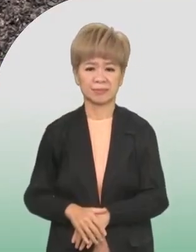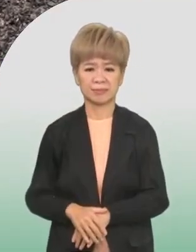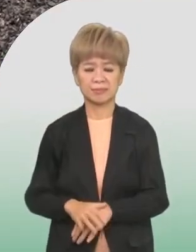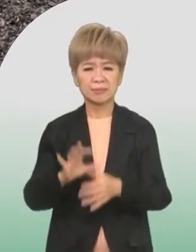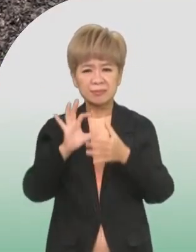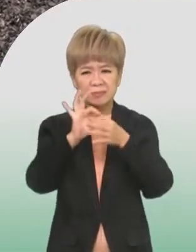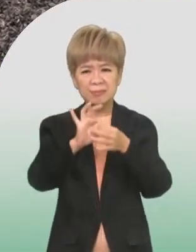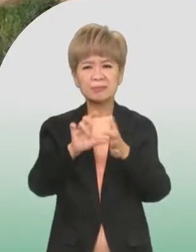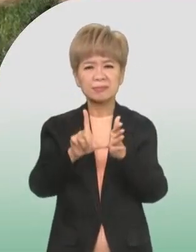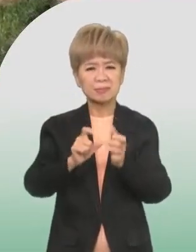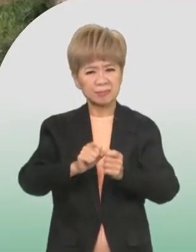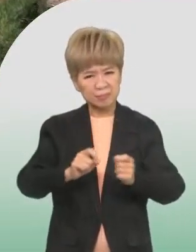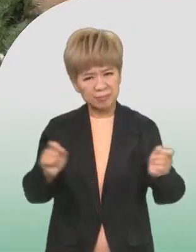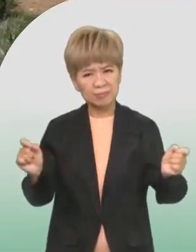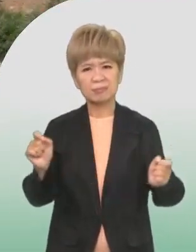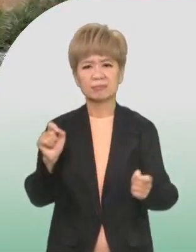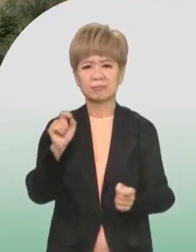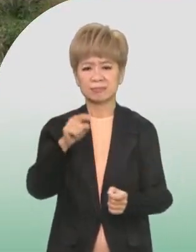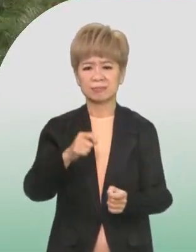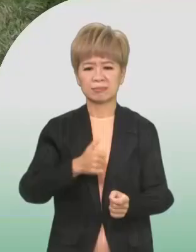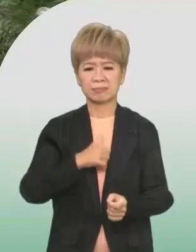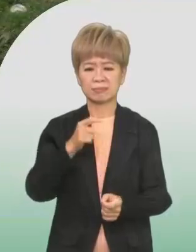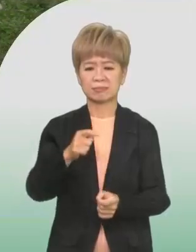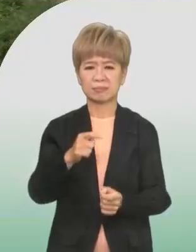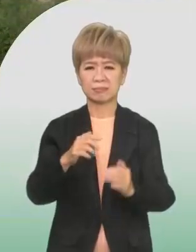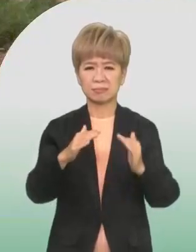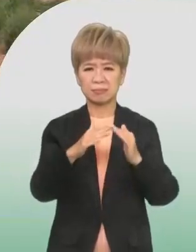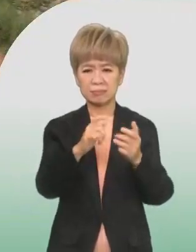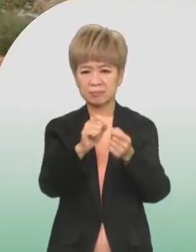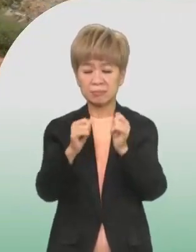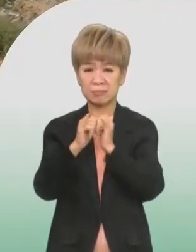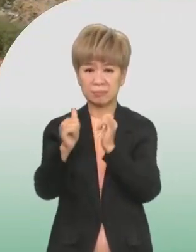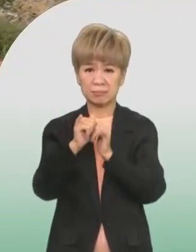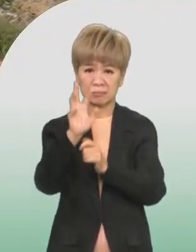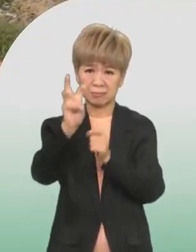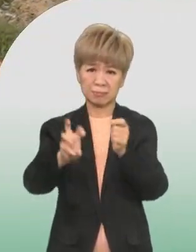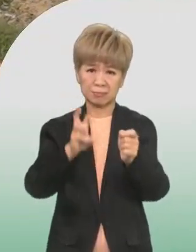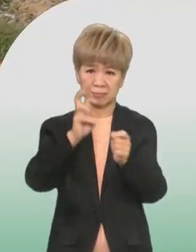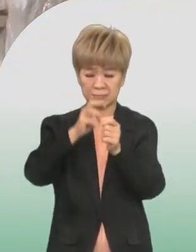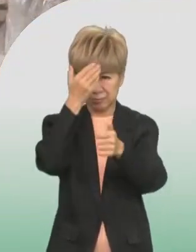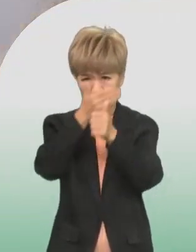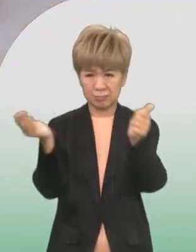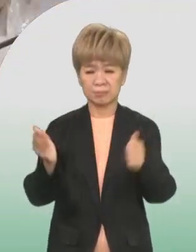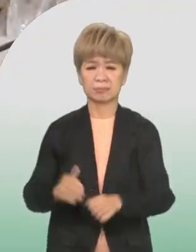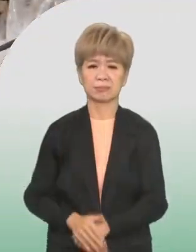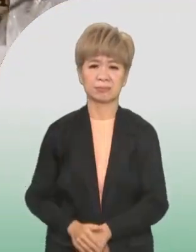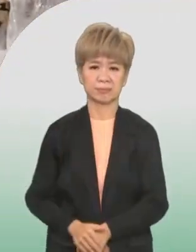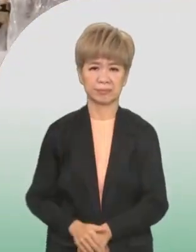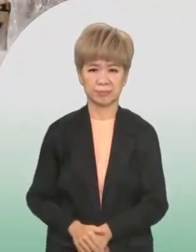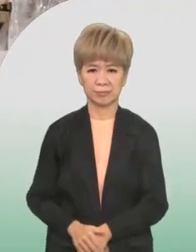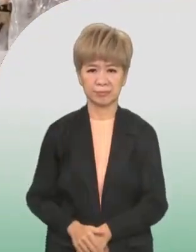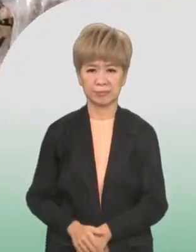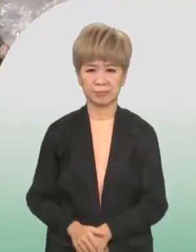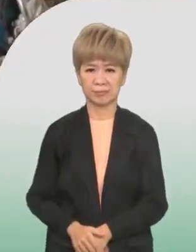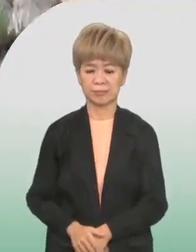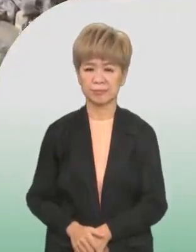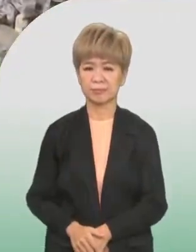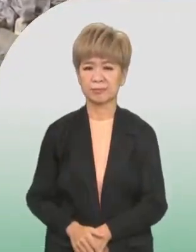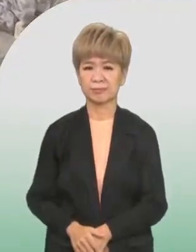很久，那这其实已经对居民造成了至少二三十年来的困扰了。